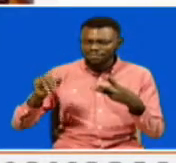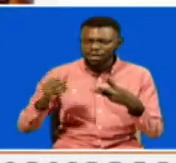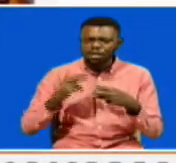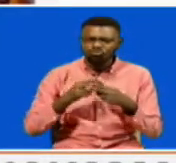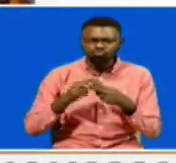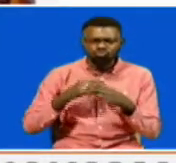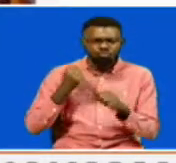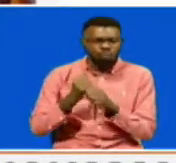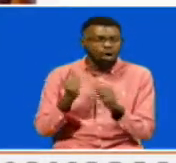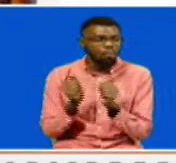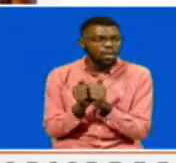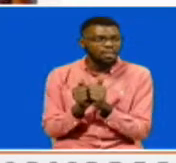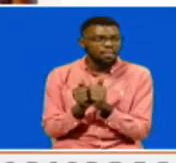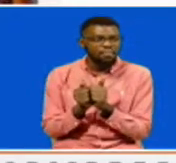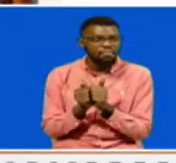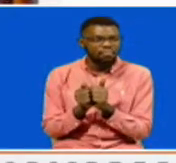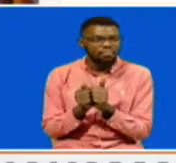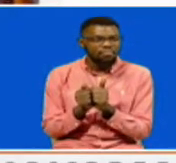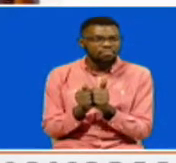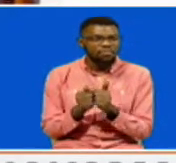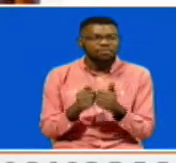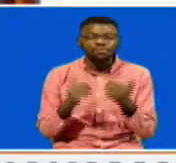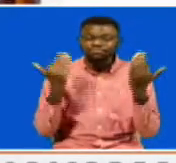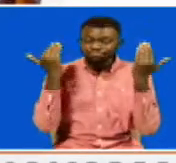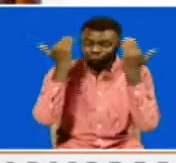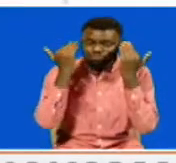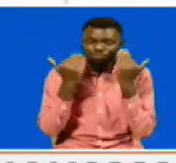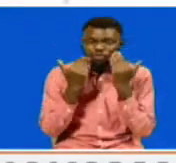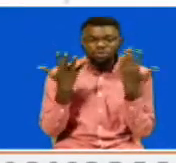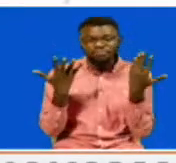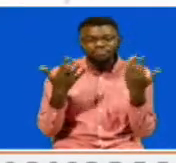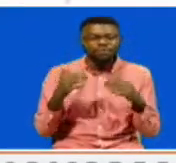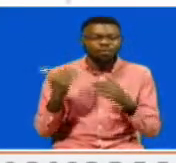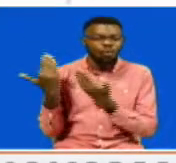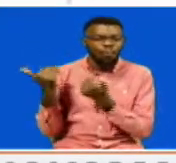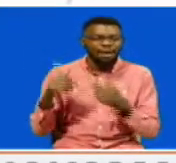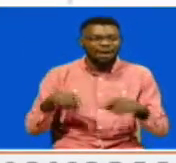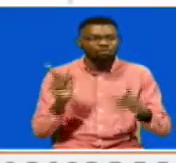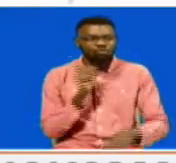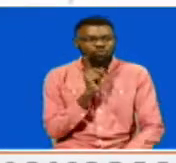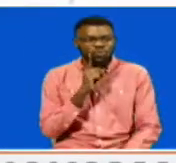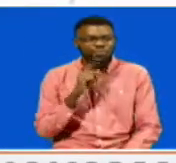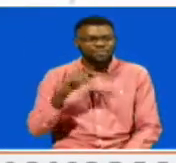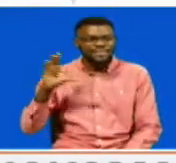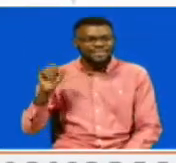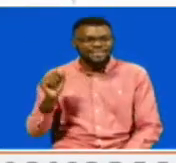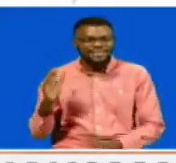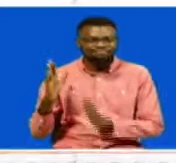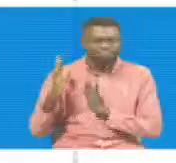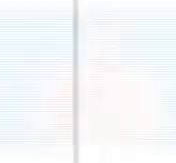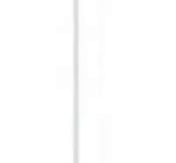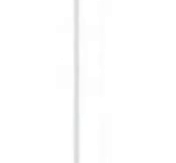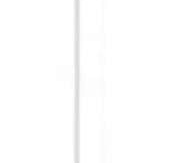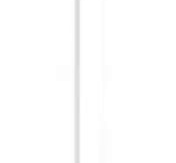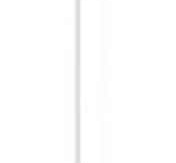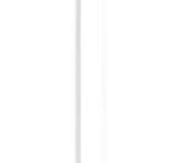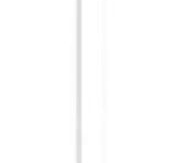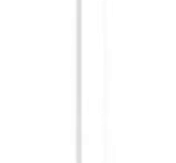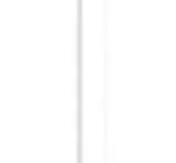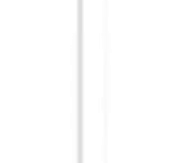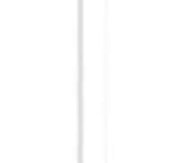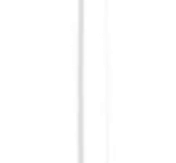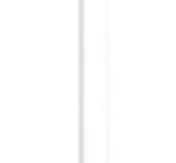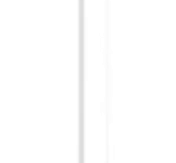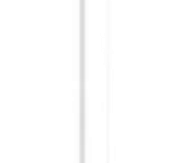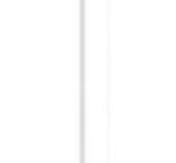naye mahakama ikiwaruhusu kuchukua usukani wao hapo kesho. Waziri wa usalama Profesa Kithure Kindiki aliwapa majukumu